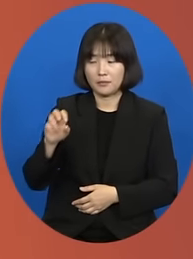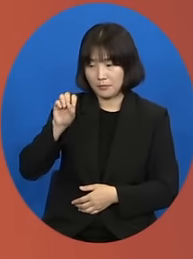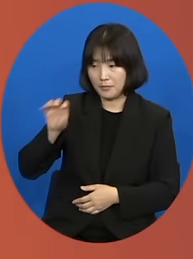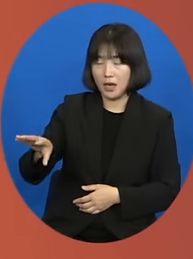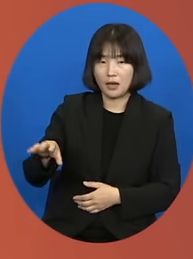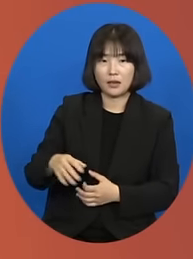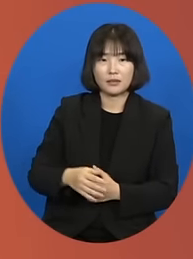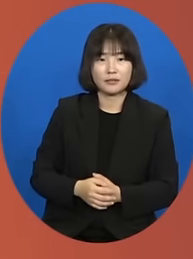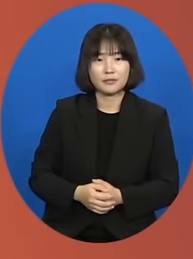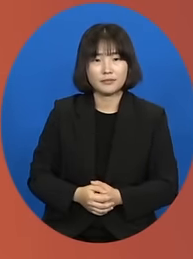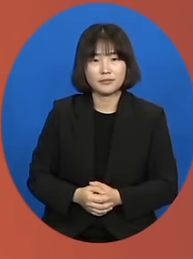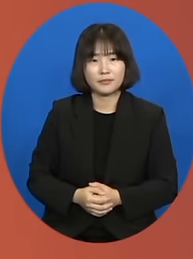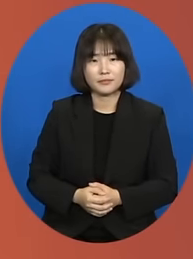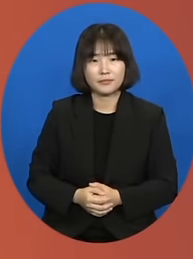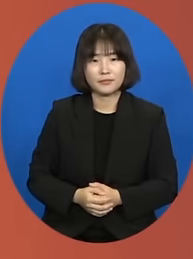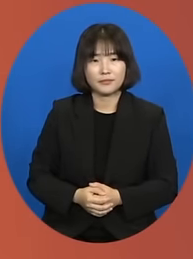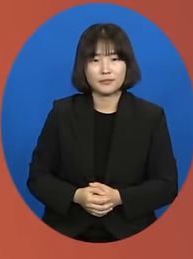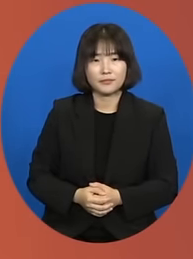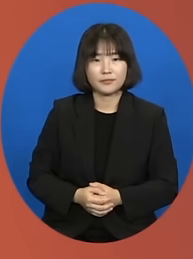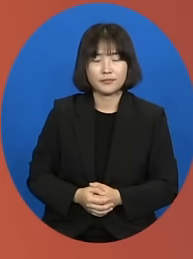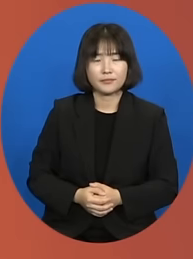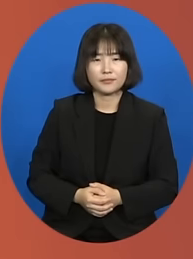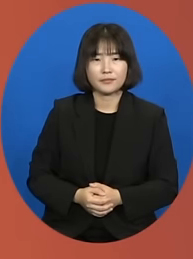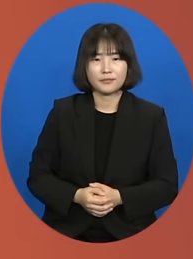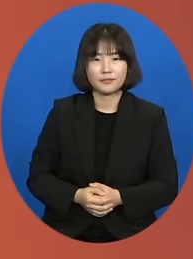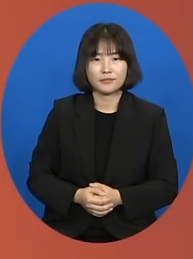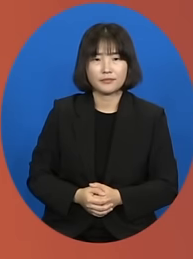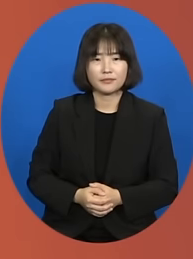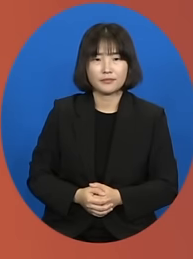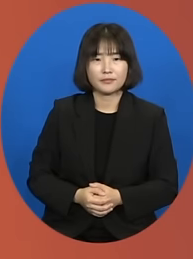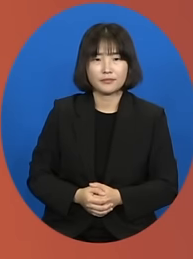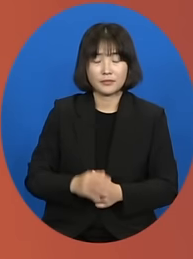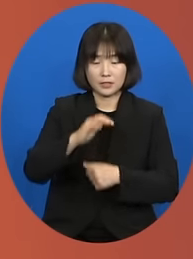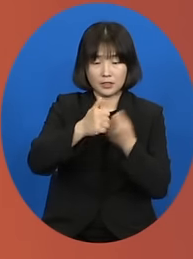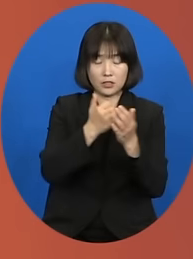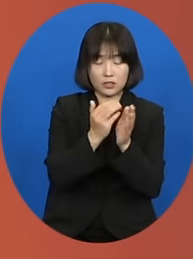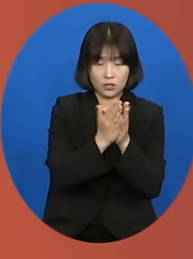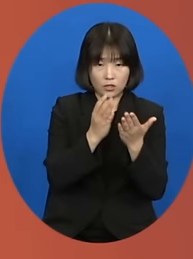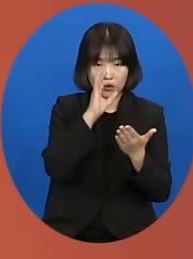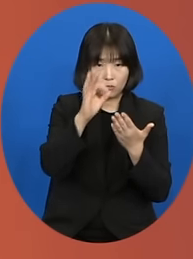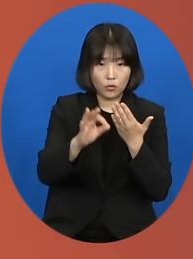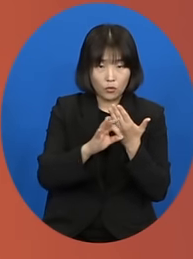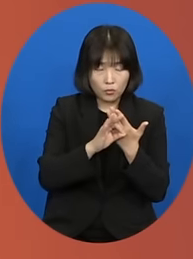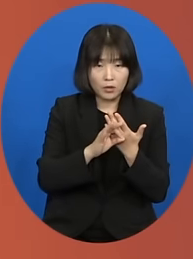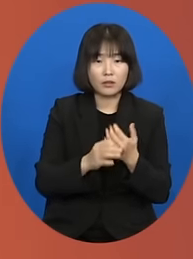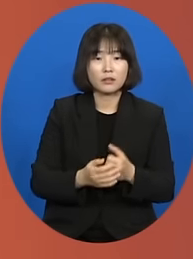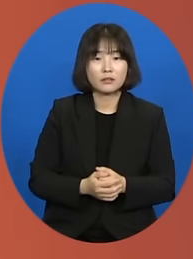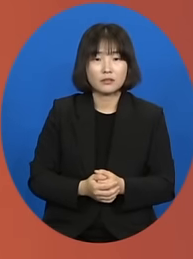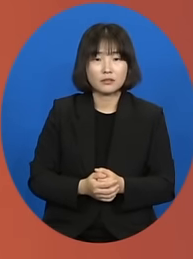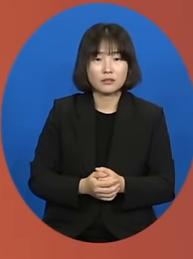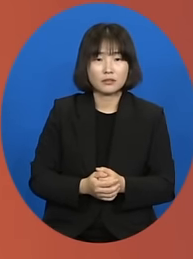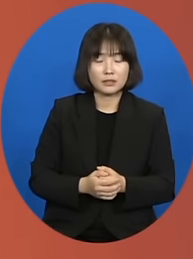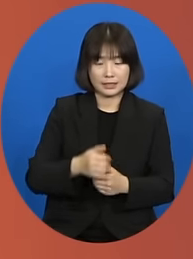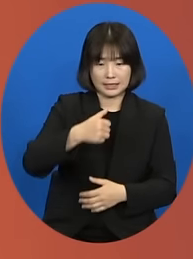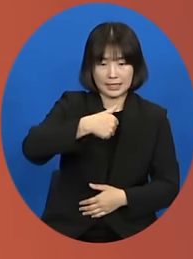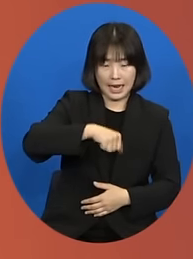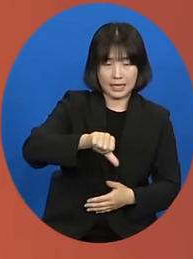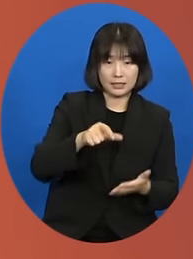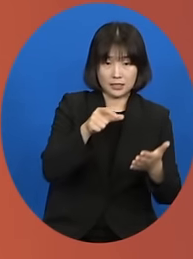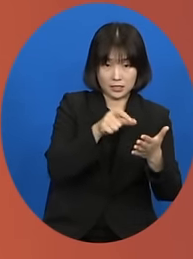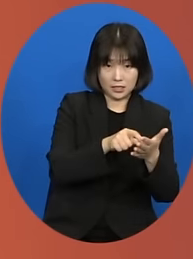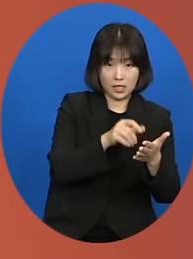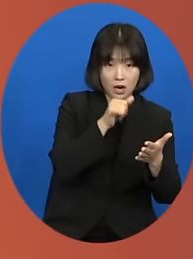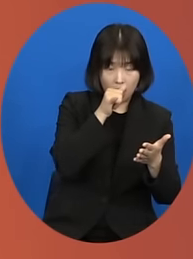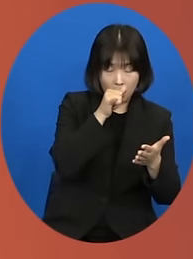보면 이 아들이라고 표현하고 있습니다. 우리 성경엔 이 아들인데 영어 성경에 보면 son